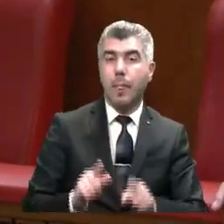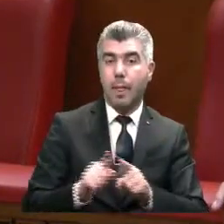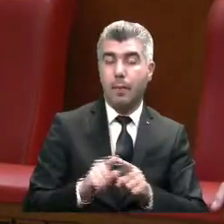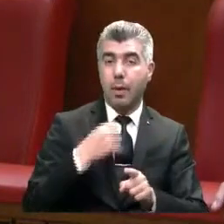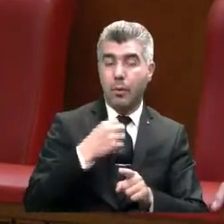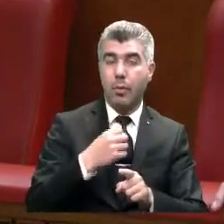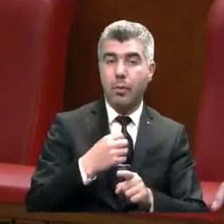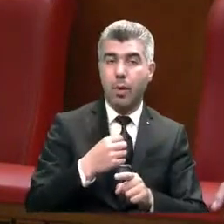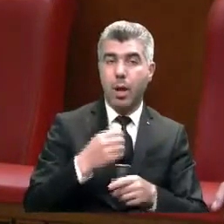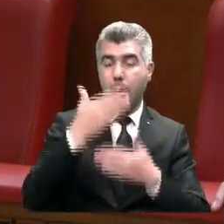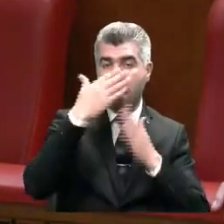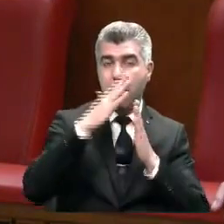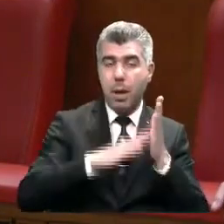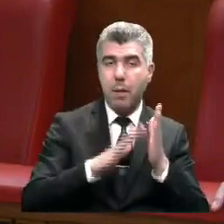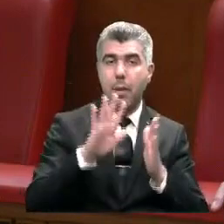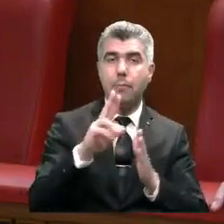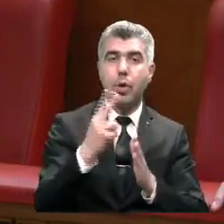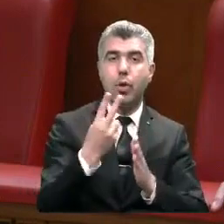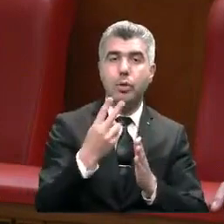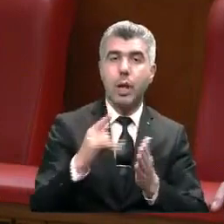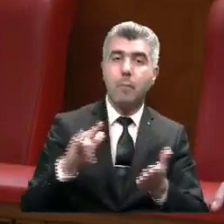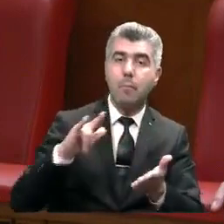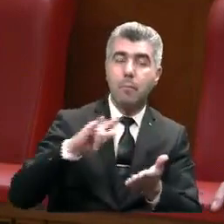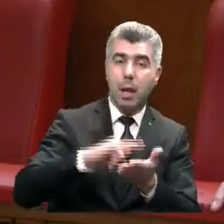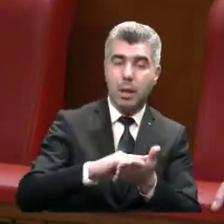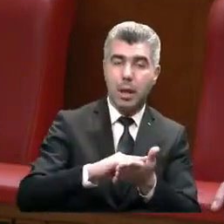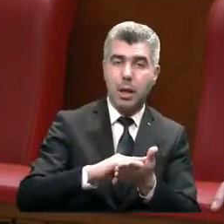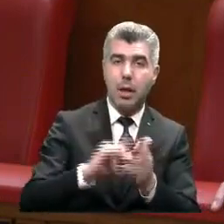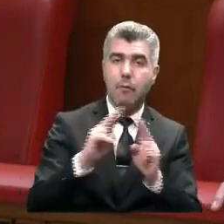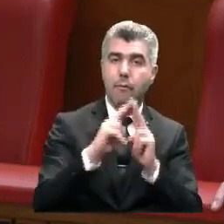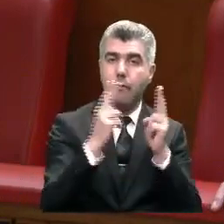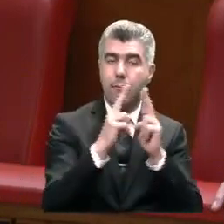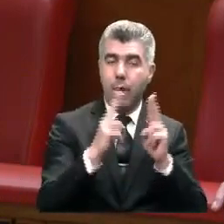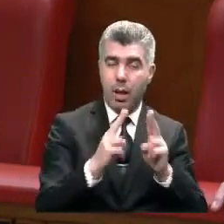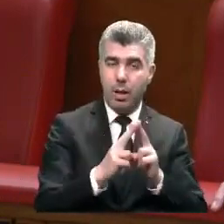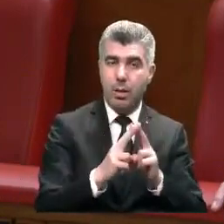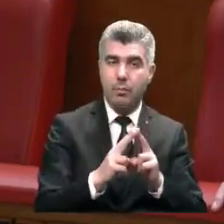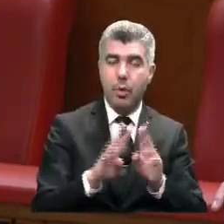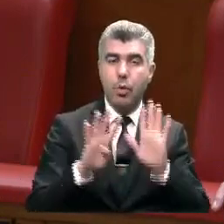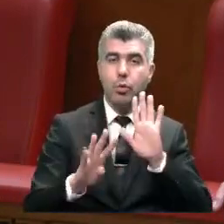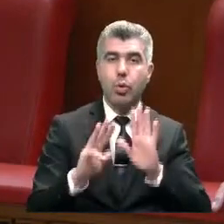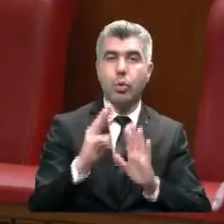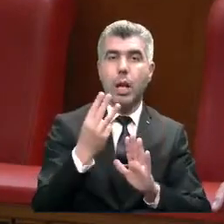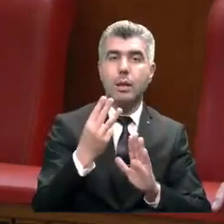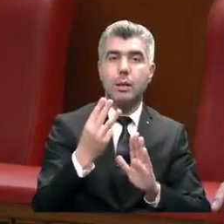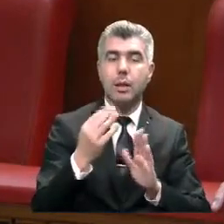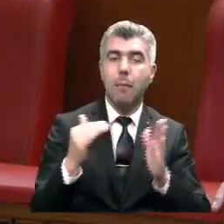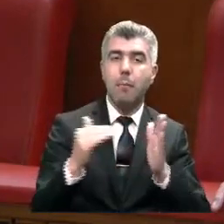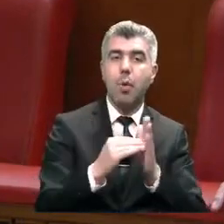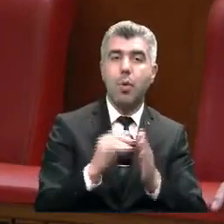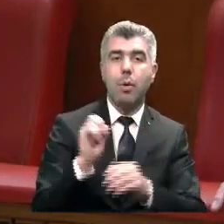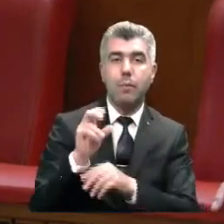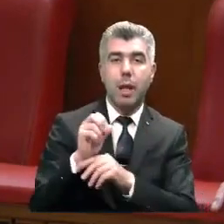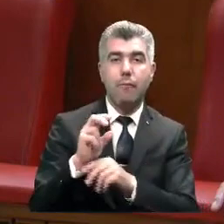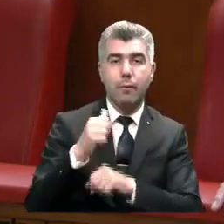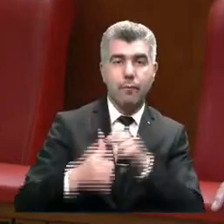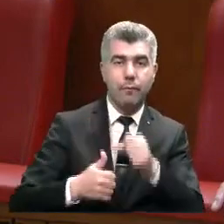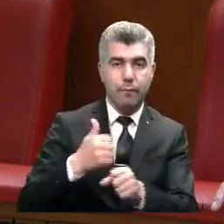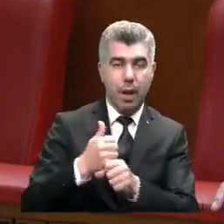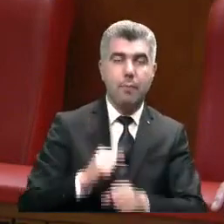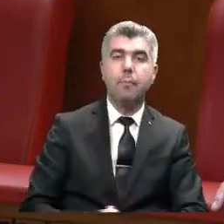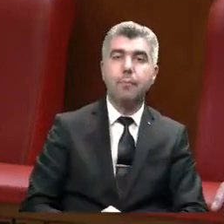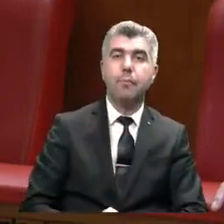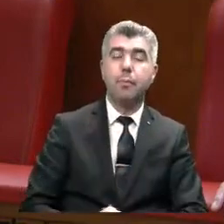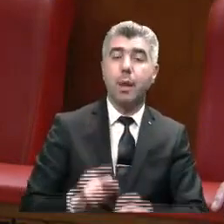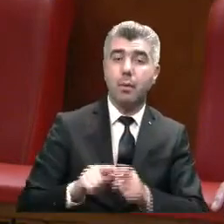تتوفر على 25 مطار 19 مطار منها دوليه الطاقه ديالها الاستيعابيه 39 مليون مسافر في السنه سجلت الحركه ديال